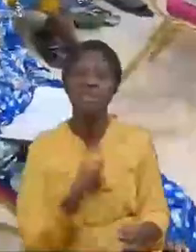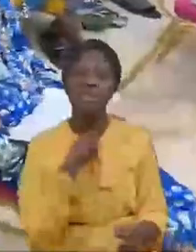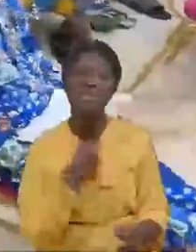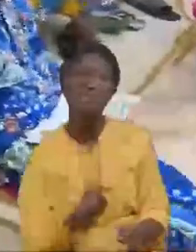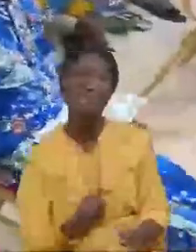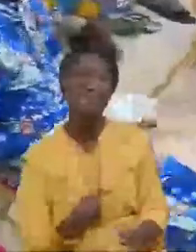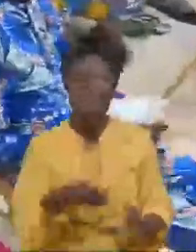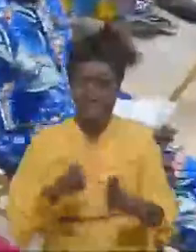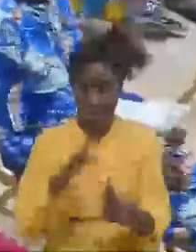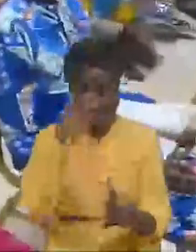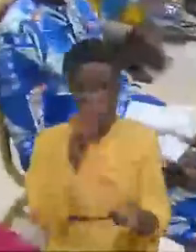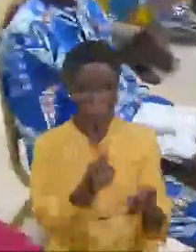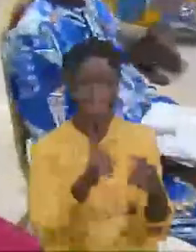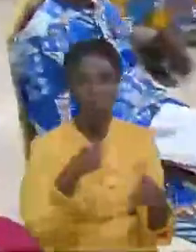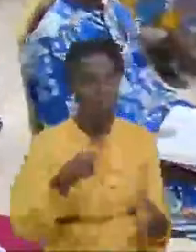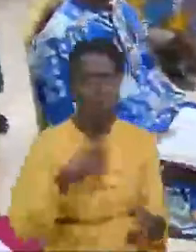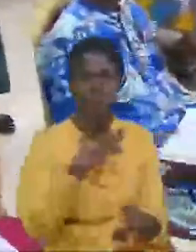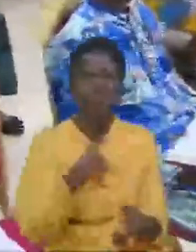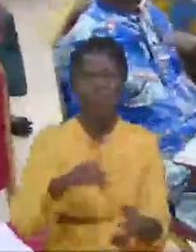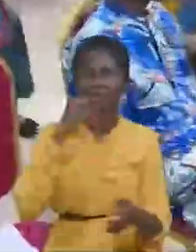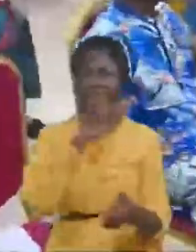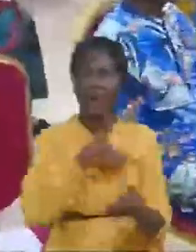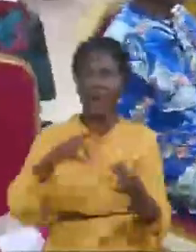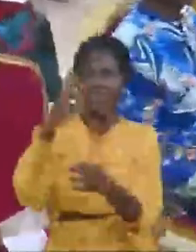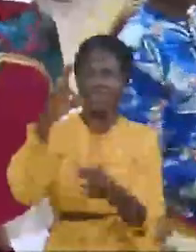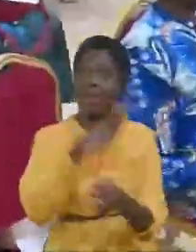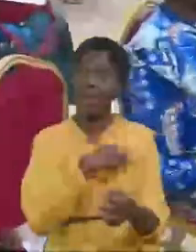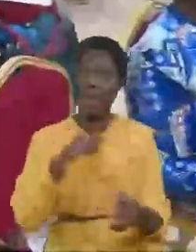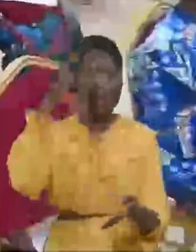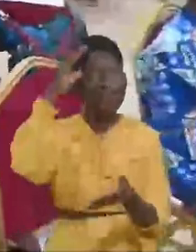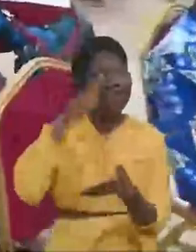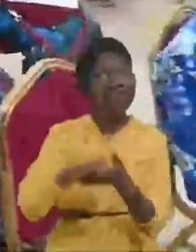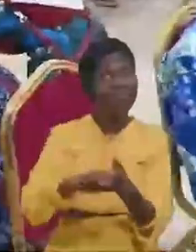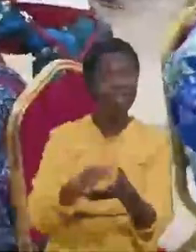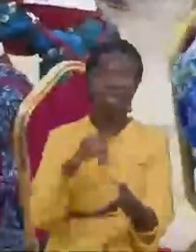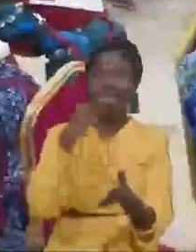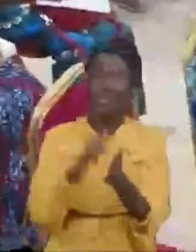qu'il boive. Et l'Esprit et l'Époux dit,